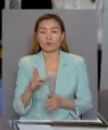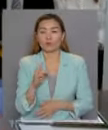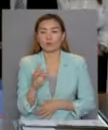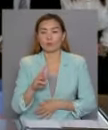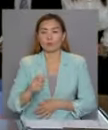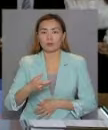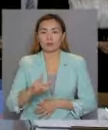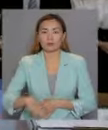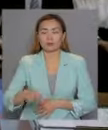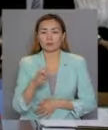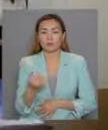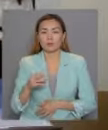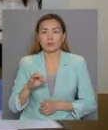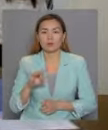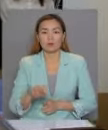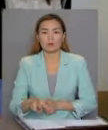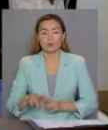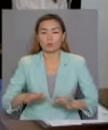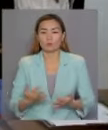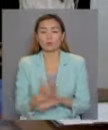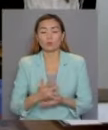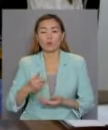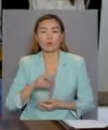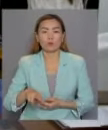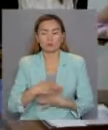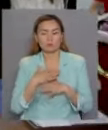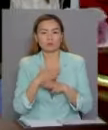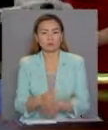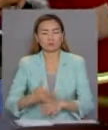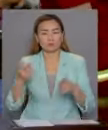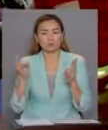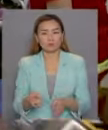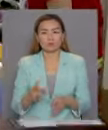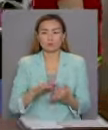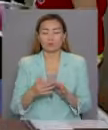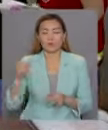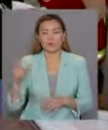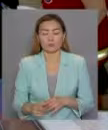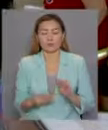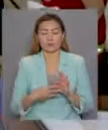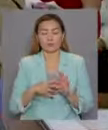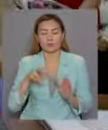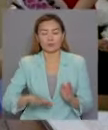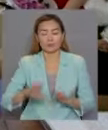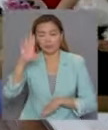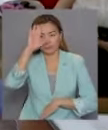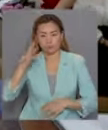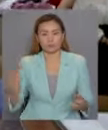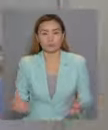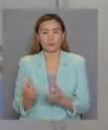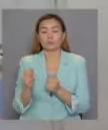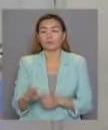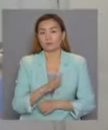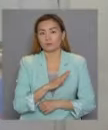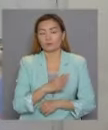Құрманғазы ауданының Байтарал ауылында болған. Мұз ойылып, жазатайым жағдайға душар болған ауыл тұрғыны мен 9 жасар баланы дер кезінде құтқарып